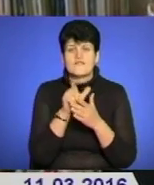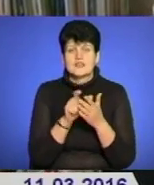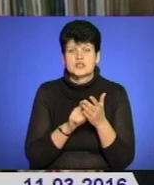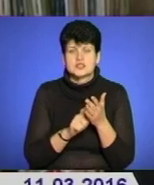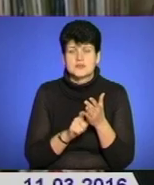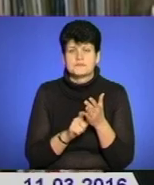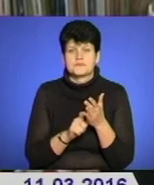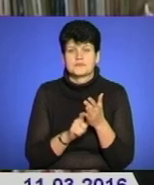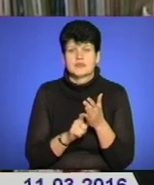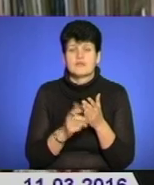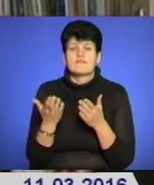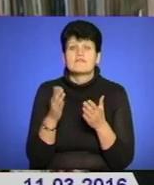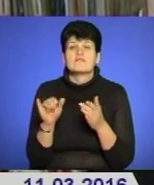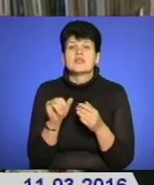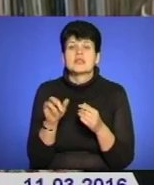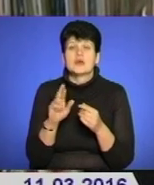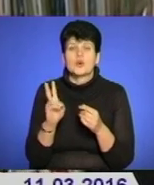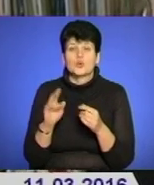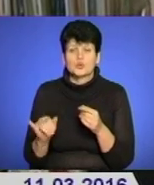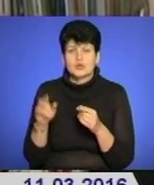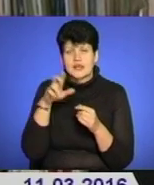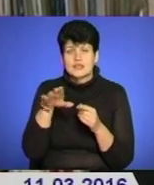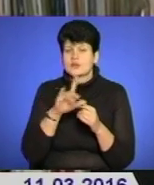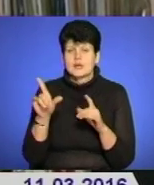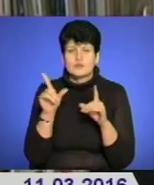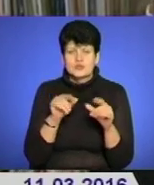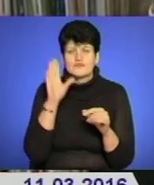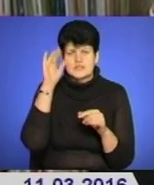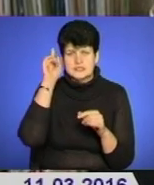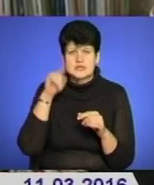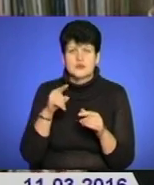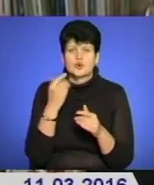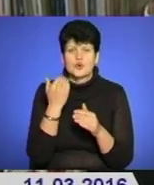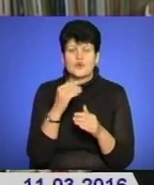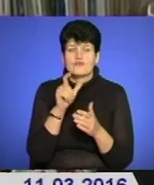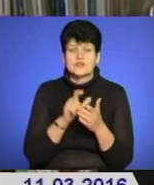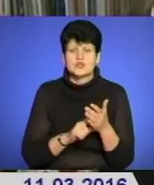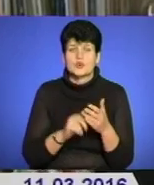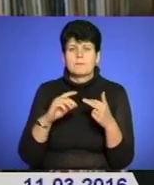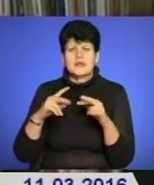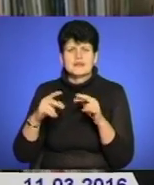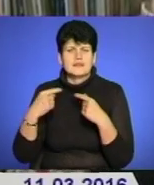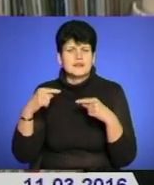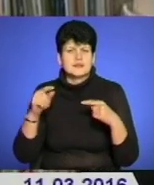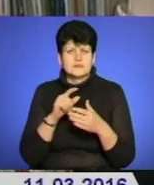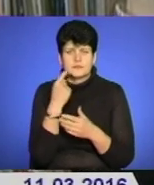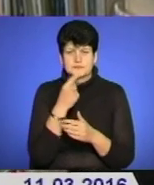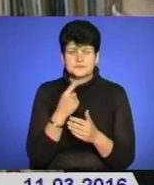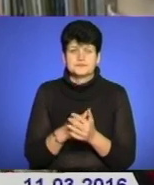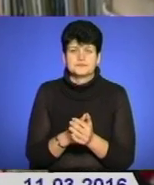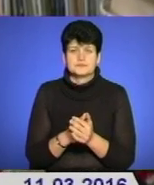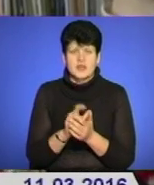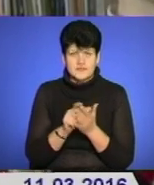що в яку країну ти не поїдеш, всі знають його вірші. Його вірші перекладаються на різні. Ти знаєш вірші Тараса